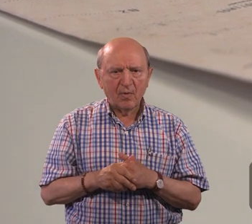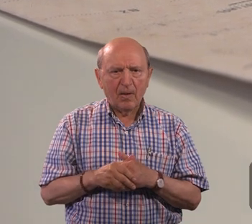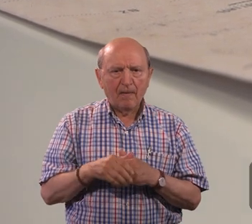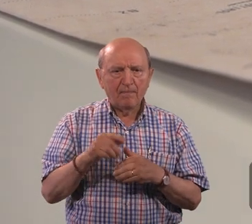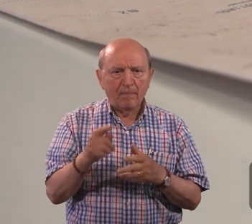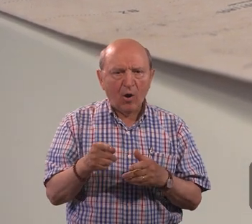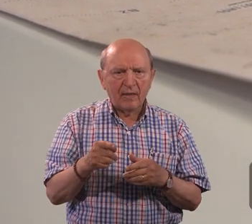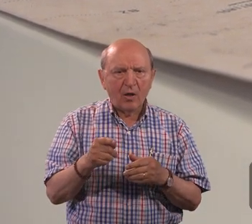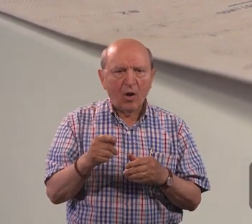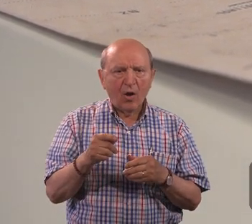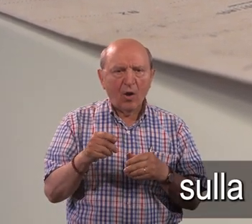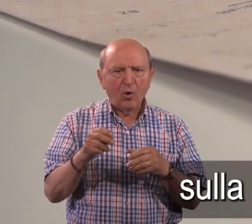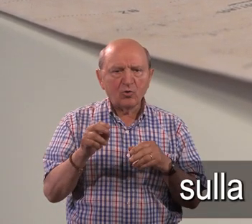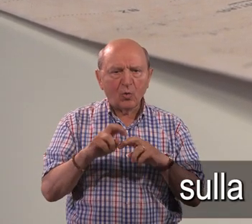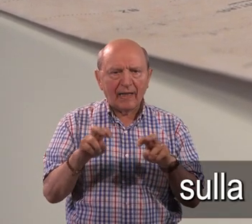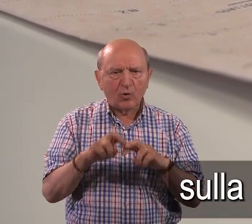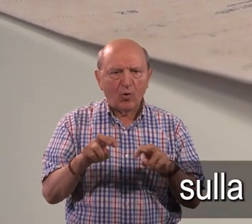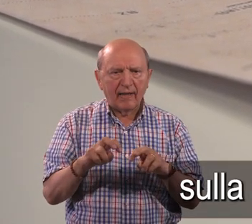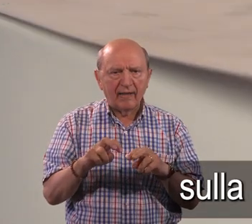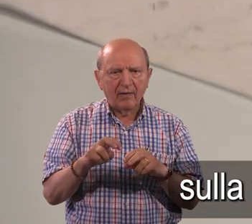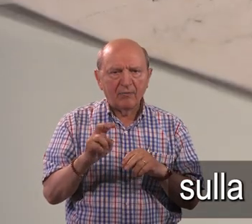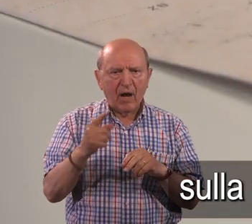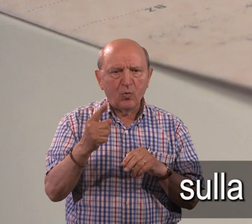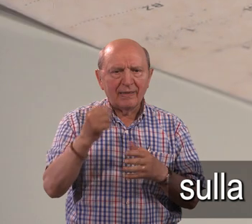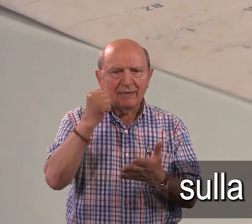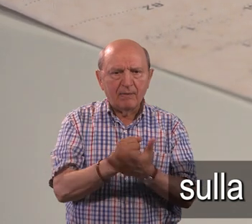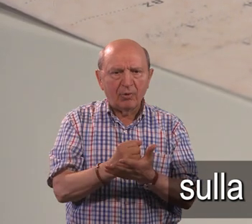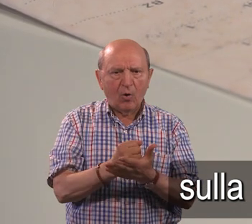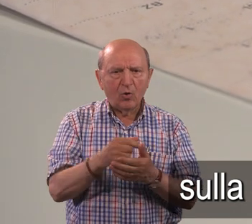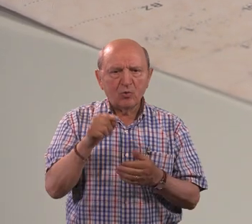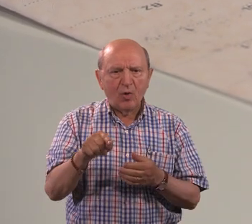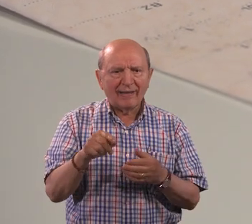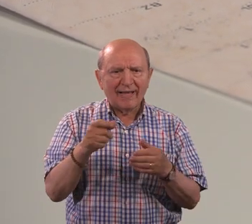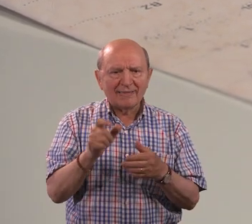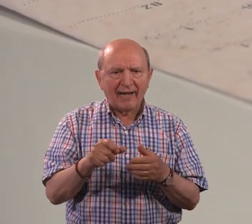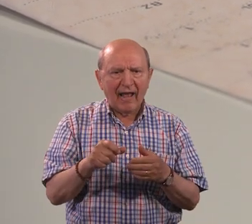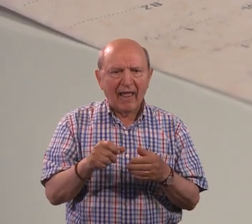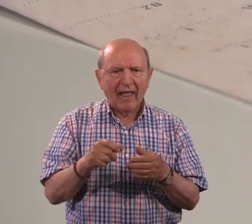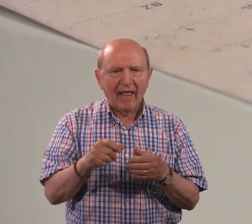poi lo scrutatore fa un timbro sulla tessera elettorale del Signore Rossi